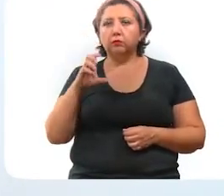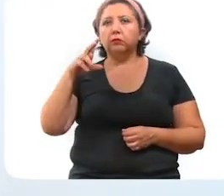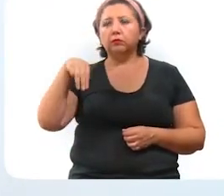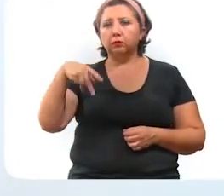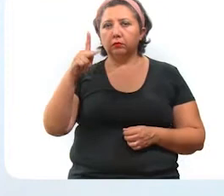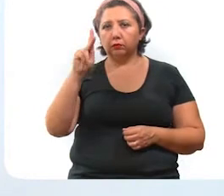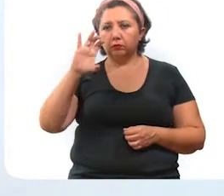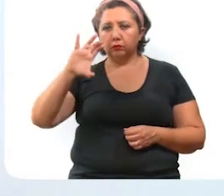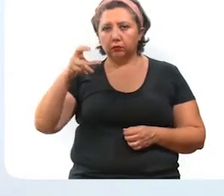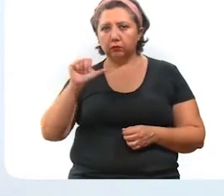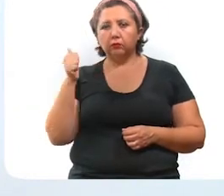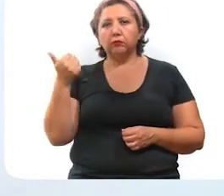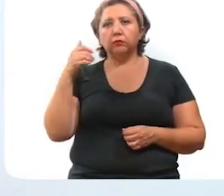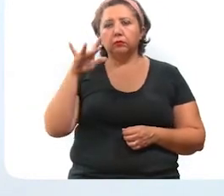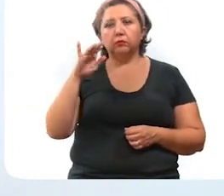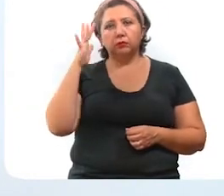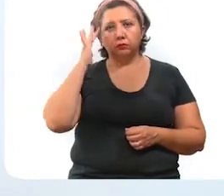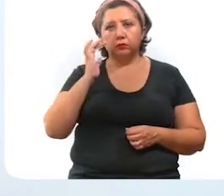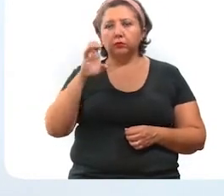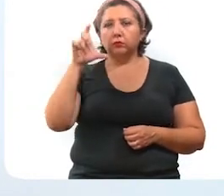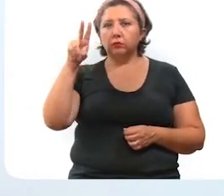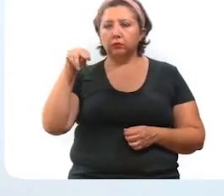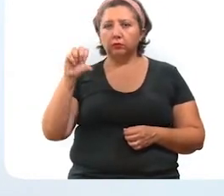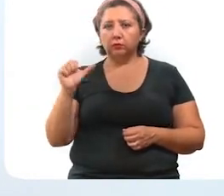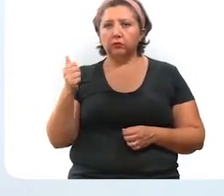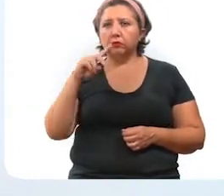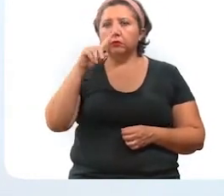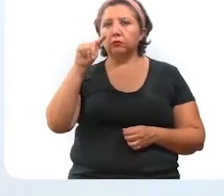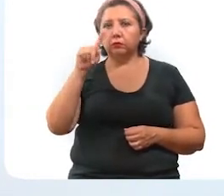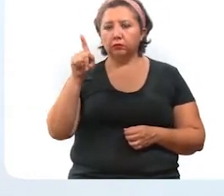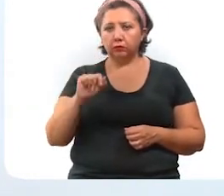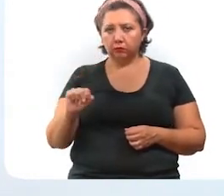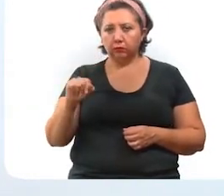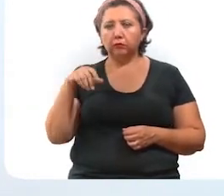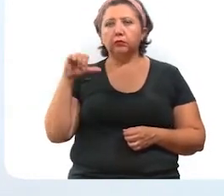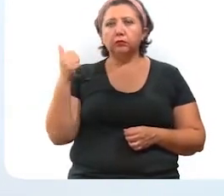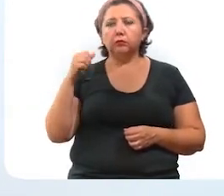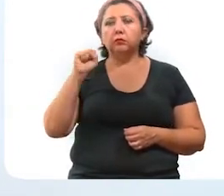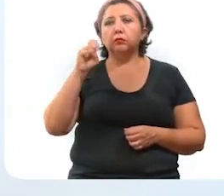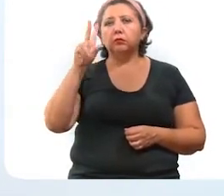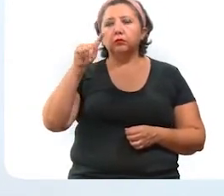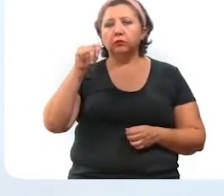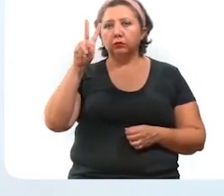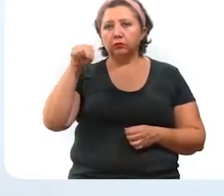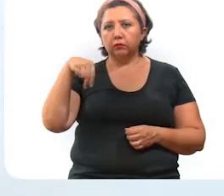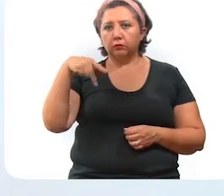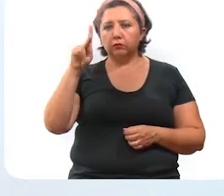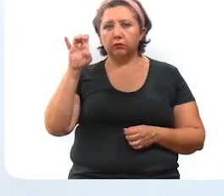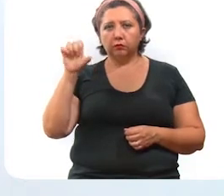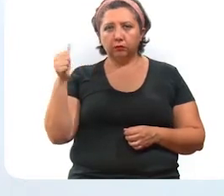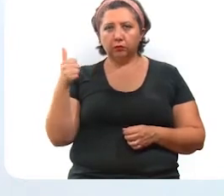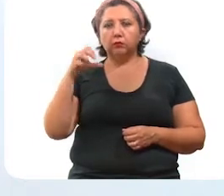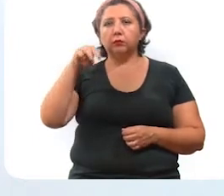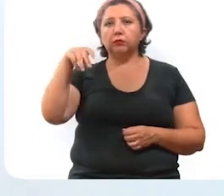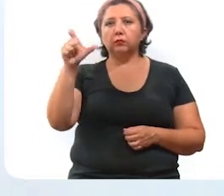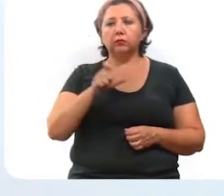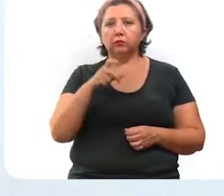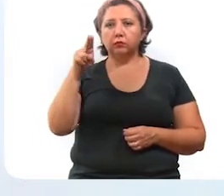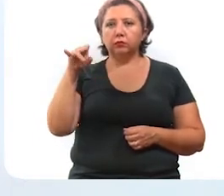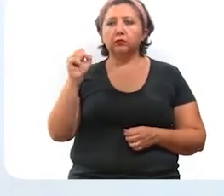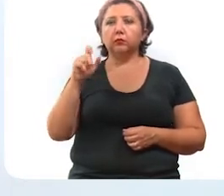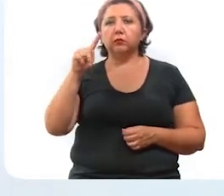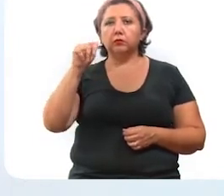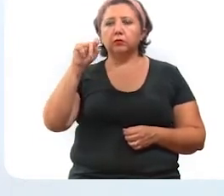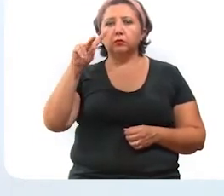Secretaria del Bienestar, yetel Fuerzas Armadas. Helbis okuyalalo, tealukek aptal kuchilu meyajabashkui lalejaitul magian hospitalo, yetel bukaj